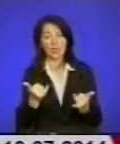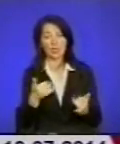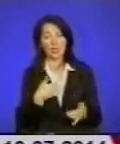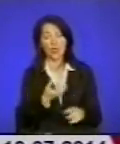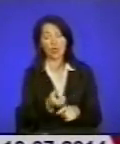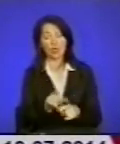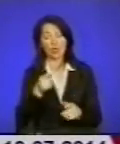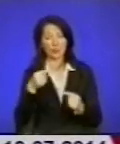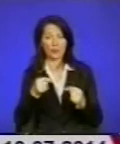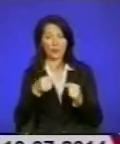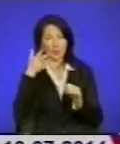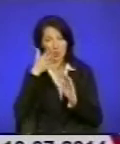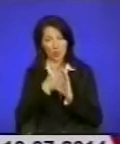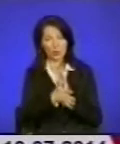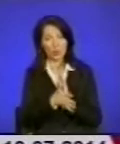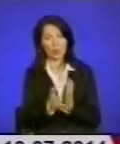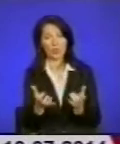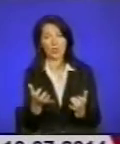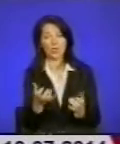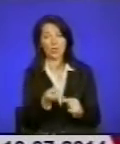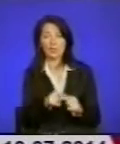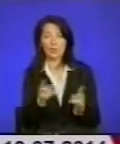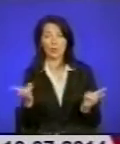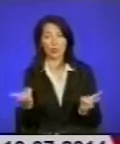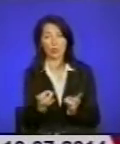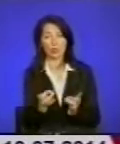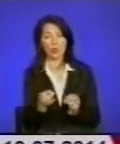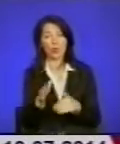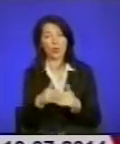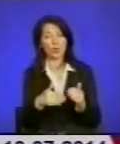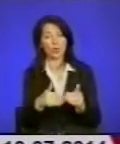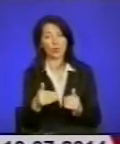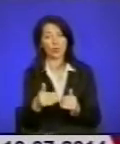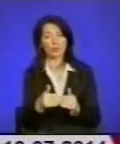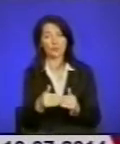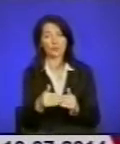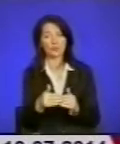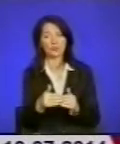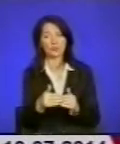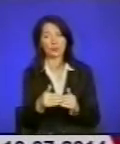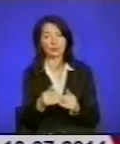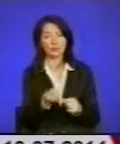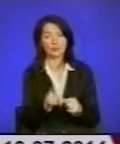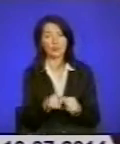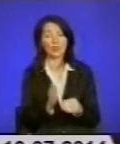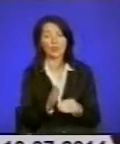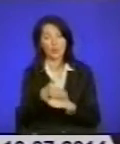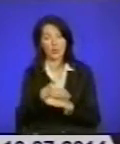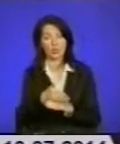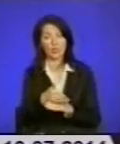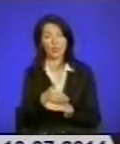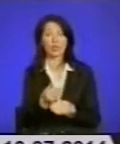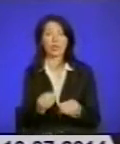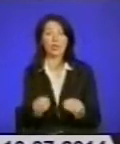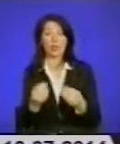дуже чітко усвідомлюю, наскільки це потрібно практично. От оцей візит додав мені,